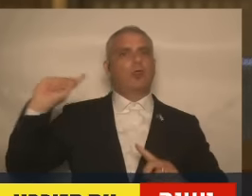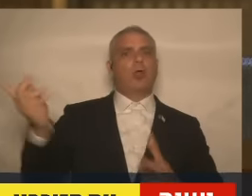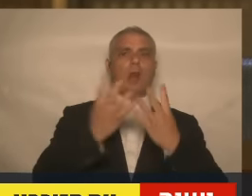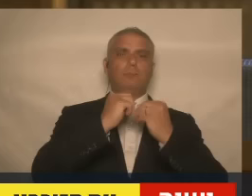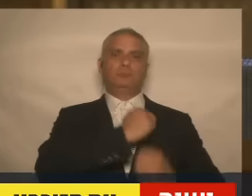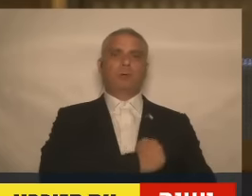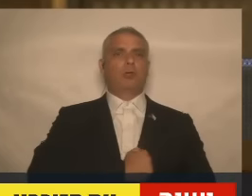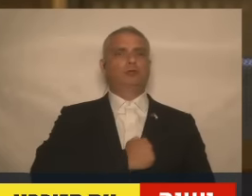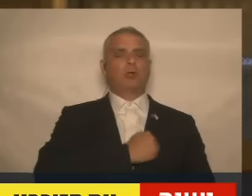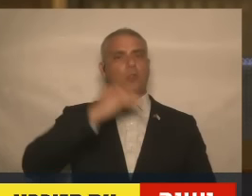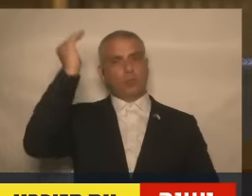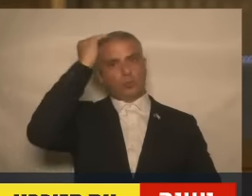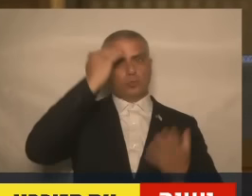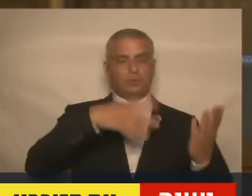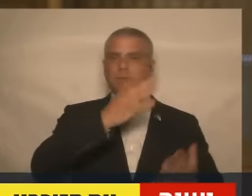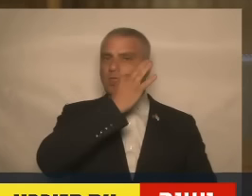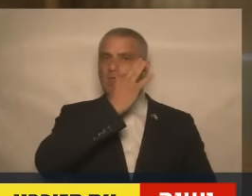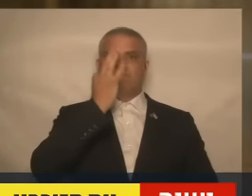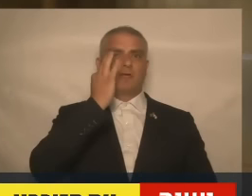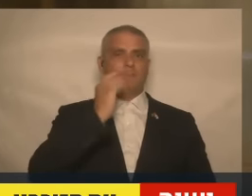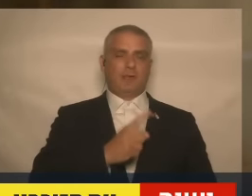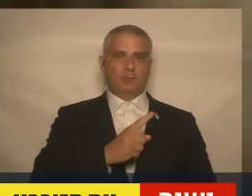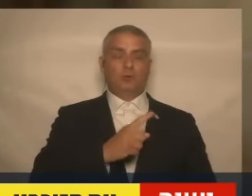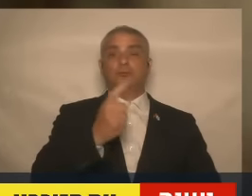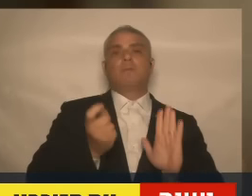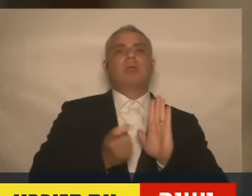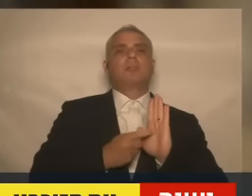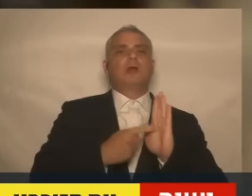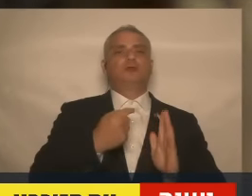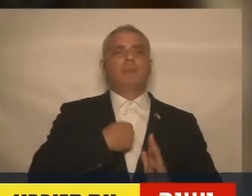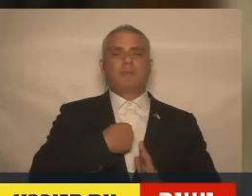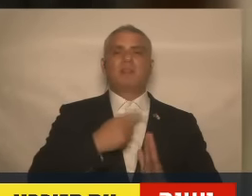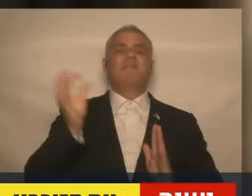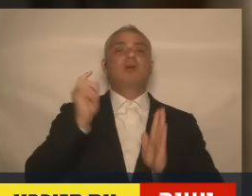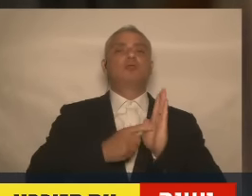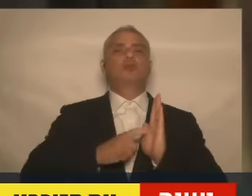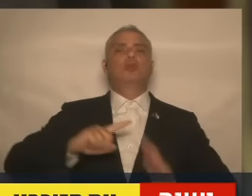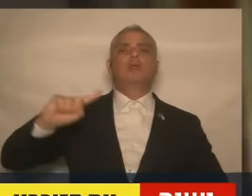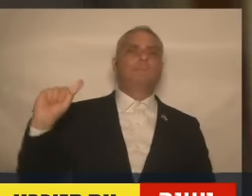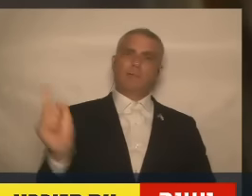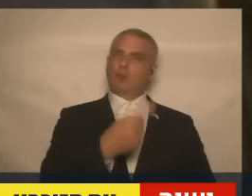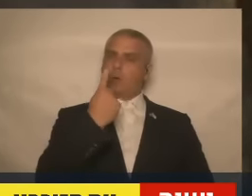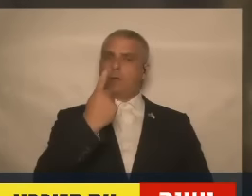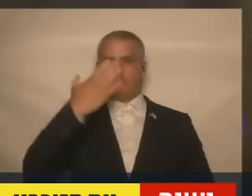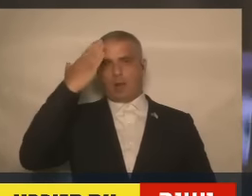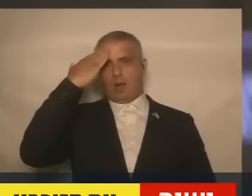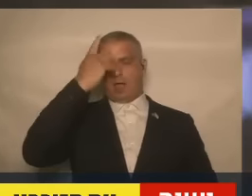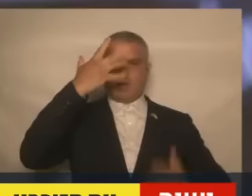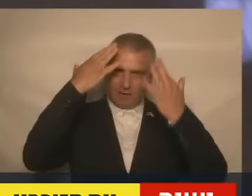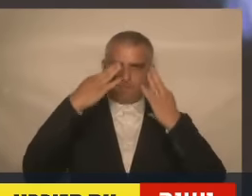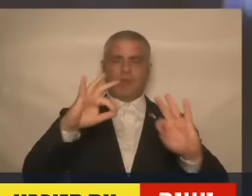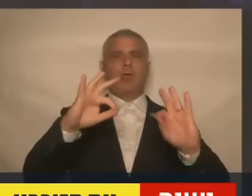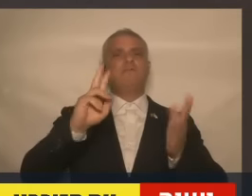המשפחות השכולות הדרוזיות והבדואיות, שדרשו ממני ודורשות מכולנו להכיר